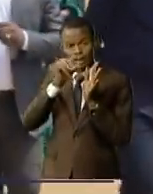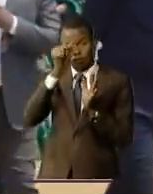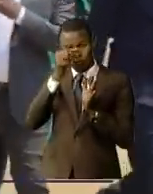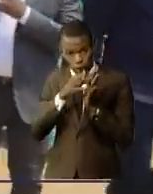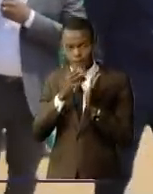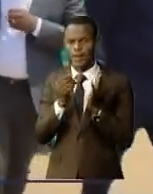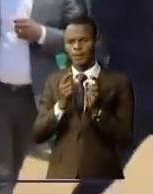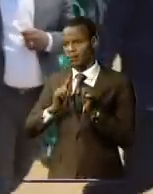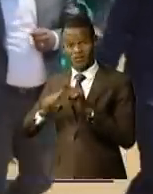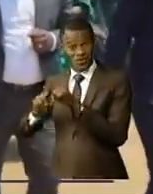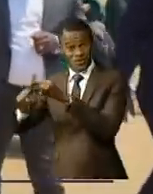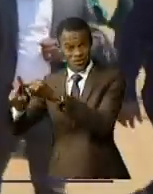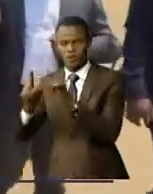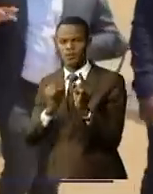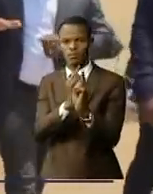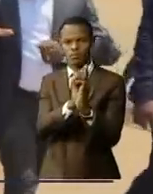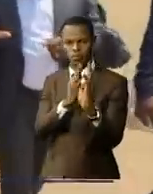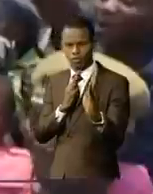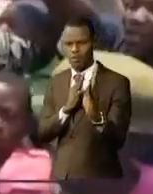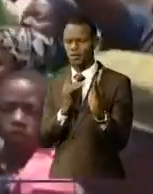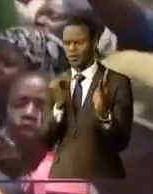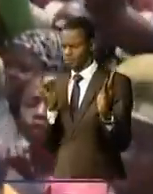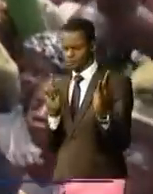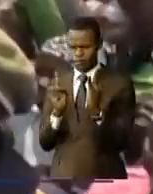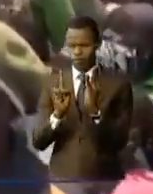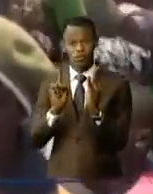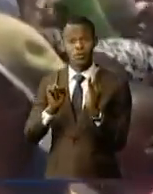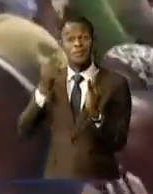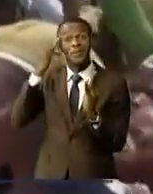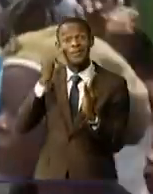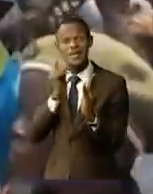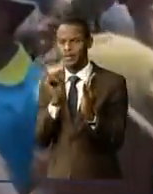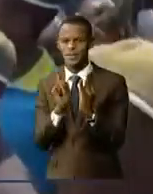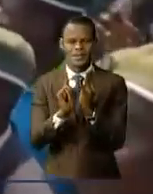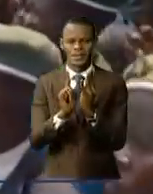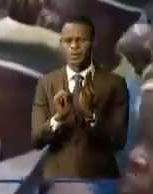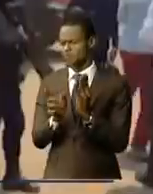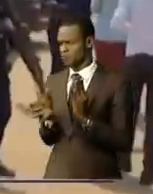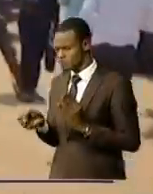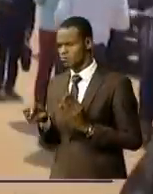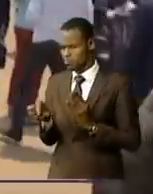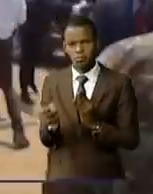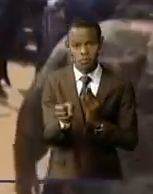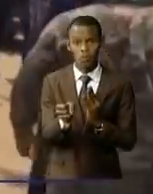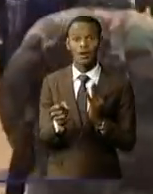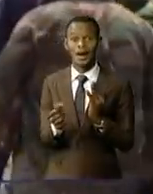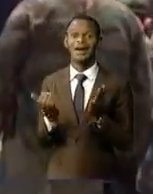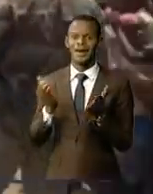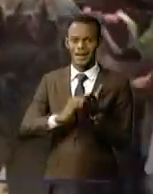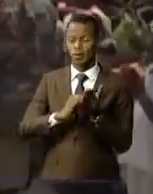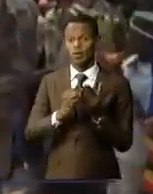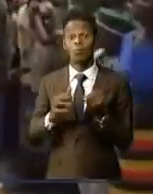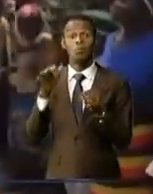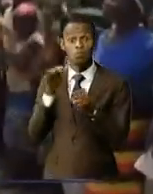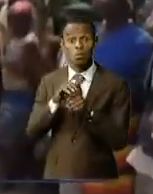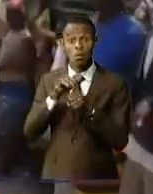accueil. On pouvait lire la joie des fidèles kimbanguistes venus nombreux saluer la venue du Premier ministre dans leur cité sainte, une